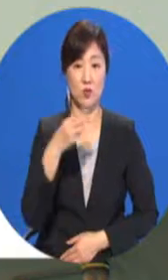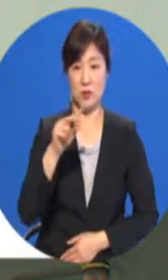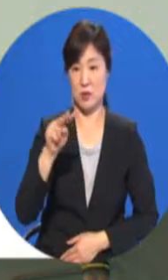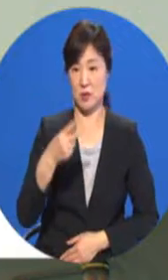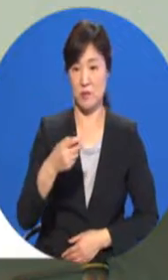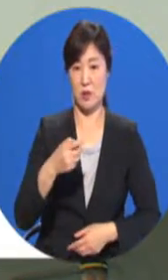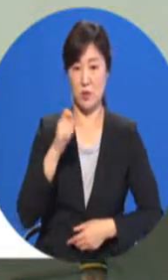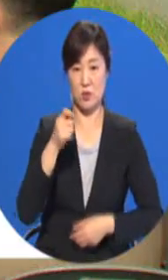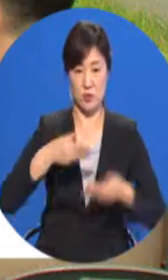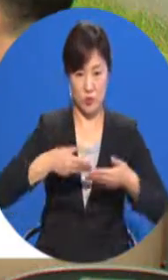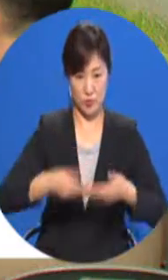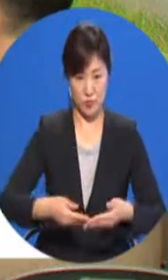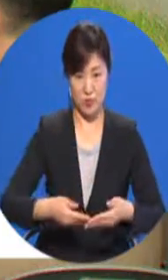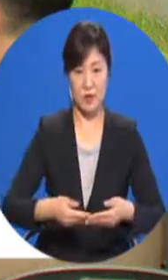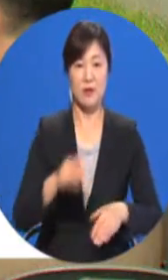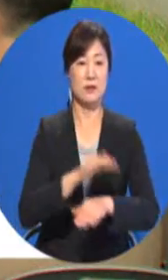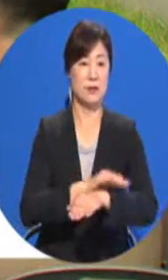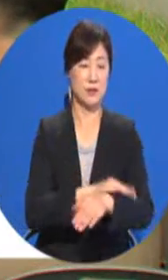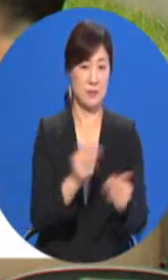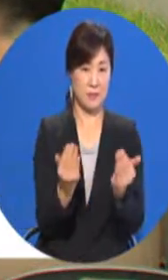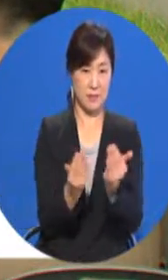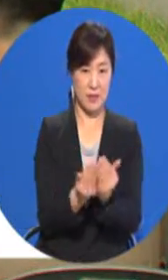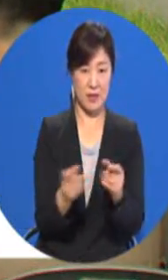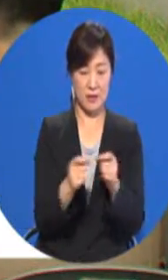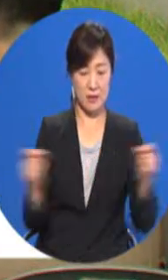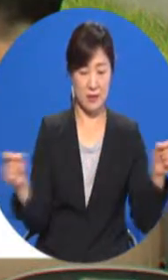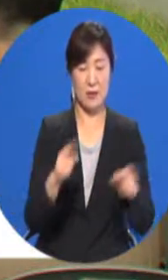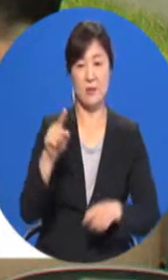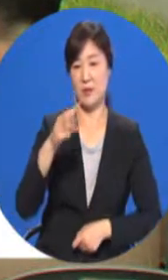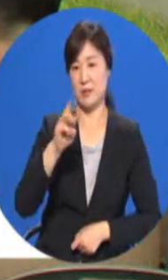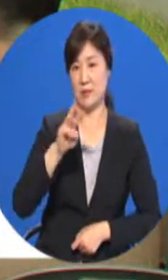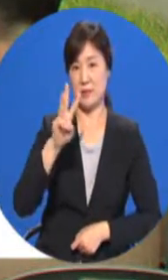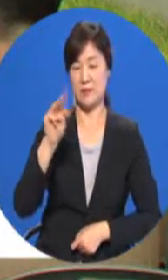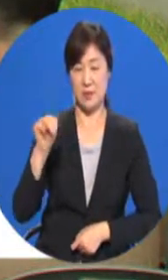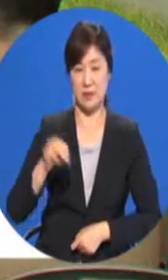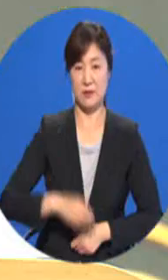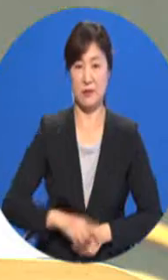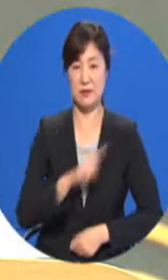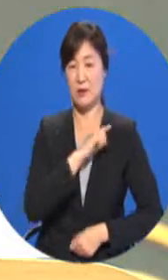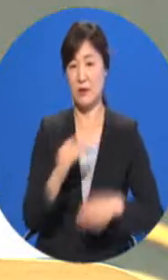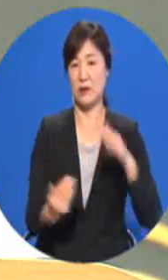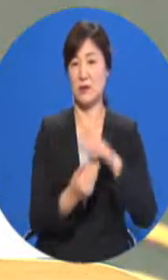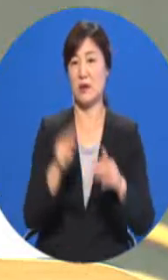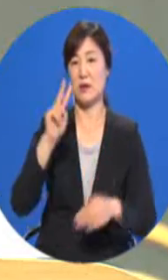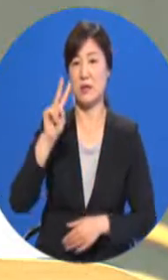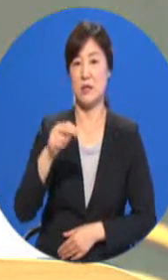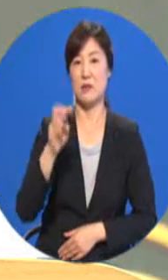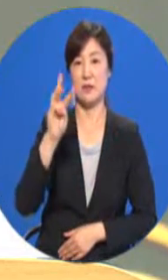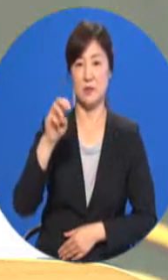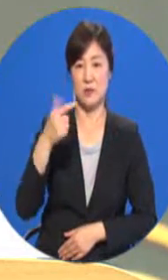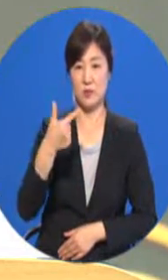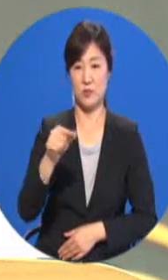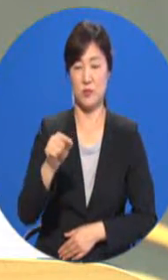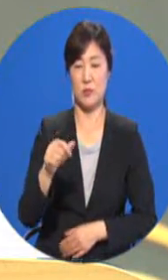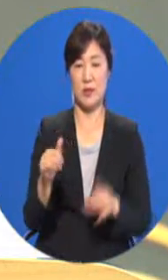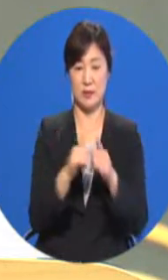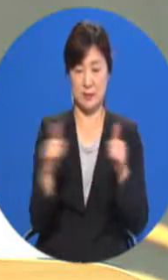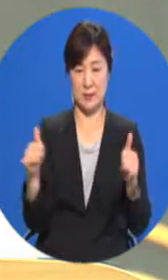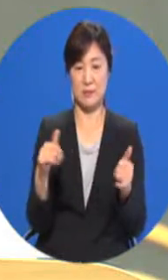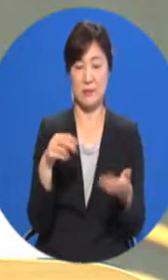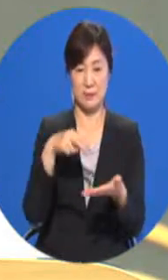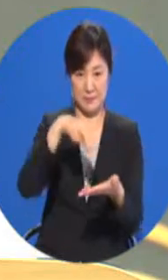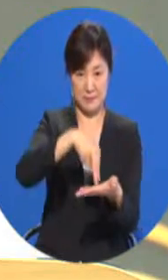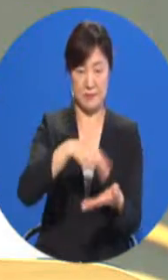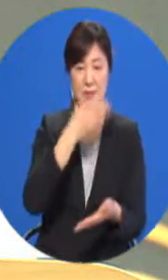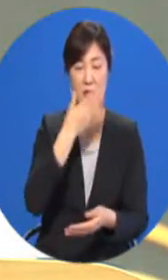9,200톤급 실습선 세계로호는 선체 길이 133m로 최대 239명이 승선할 수 있어 전